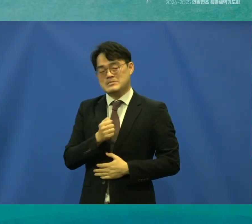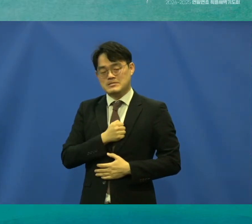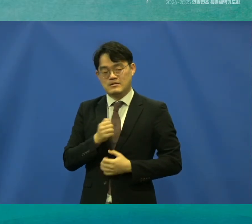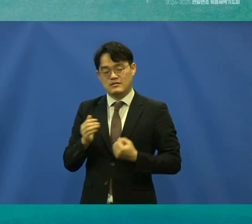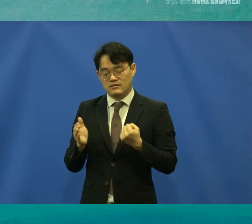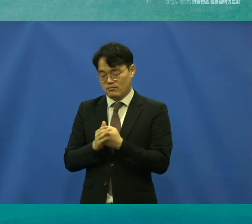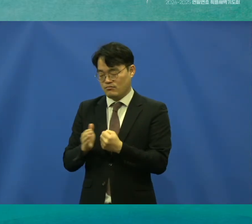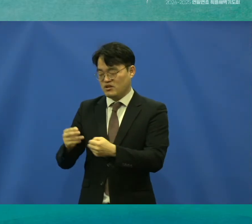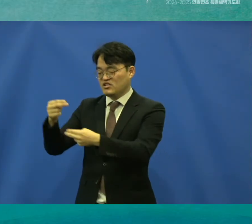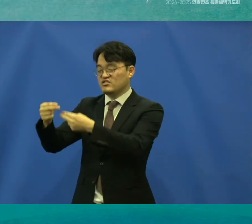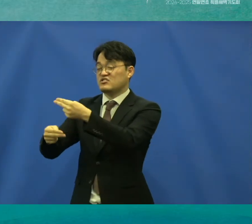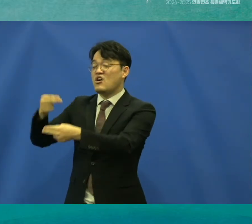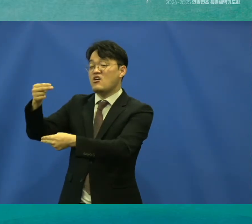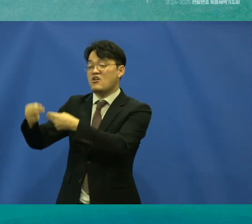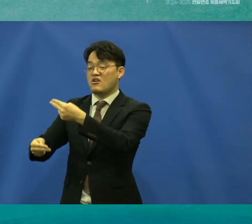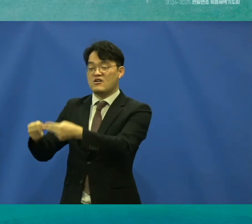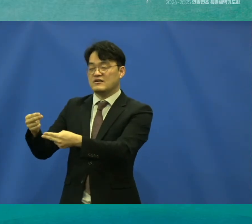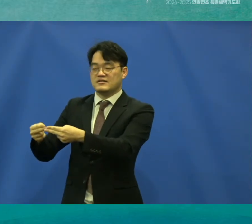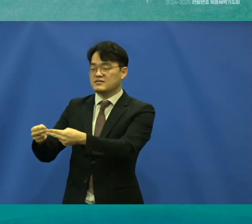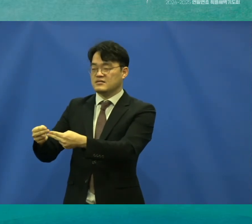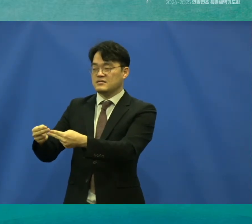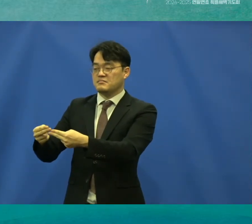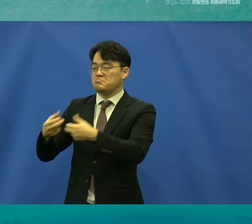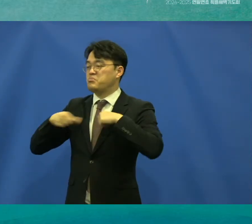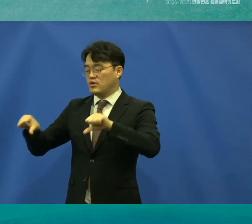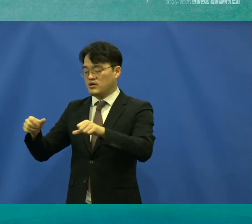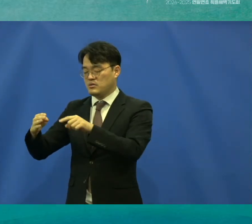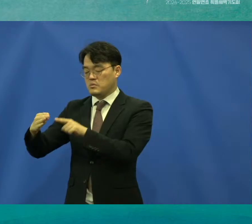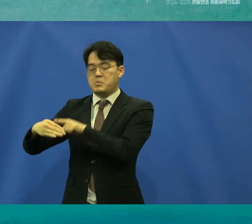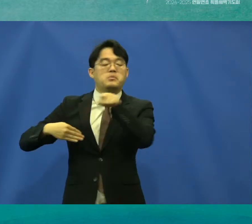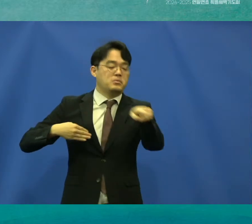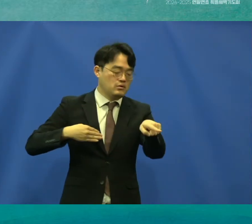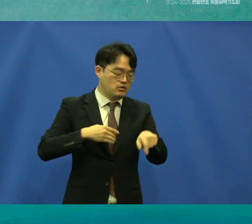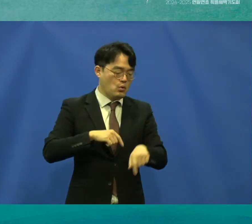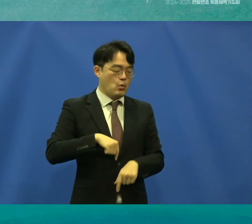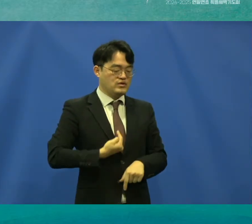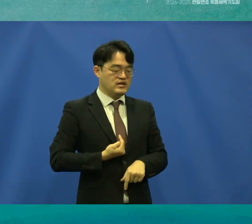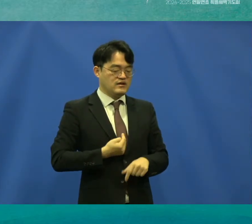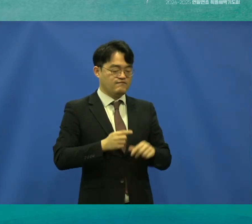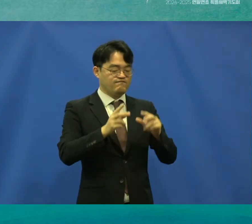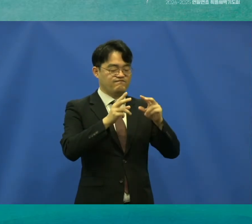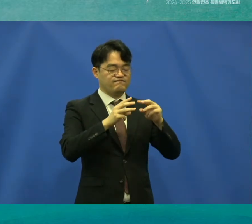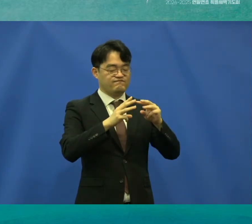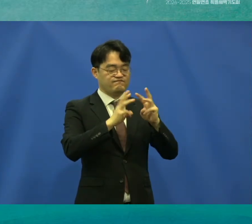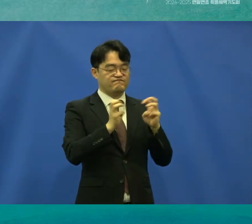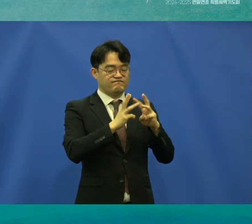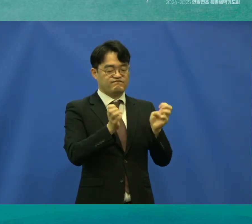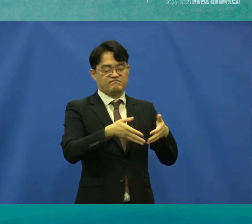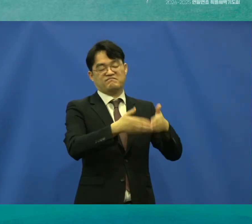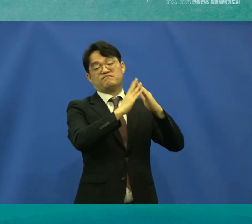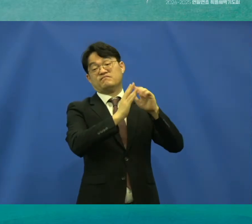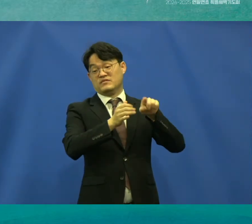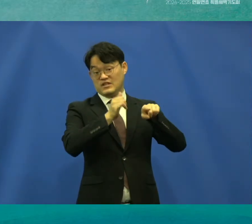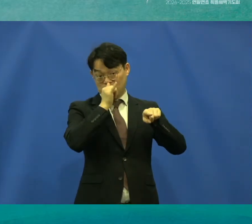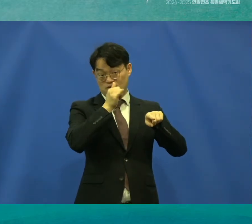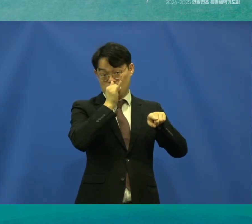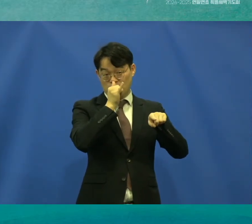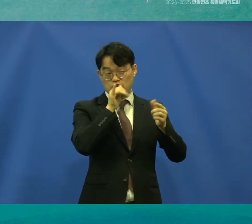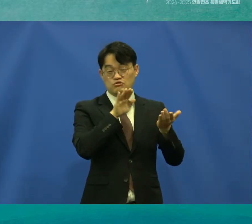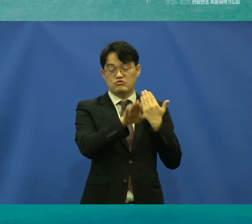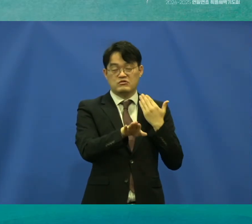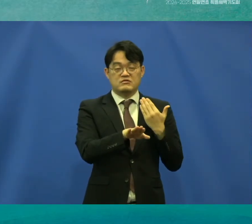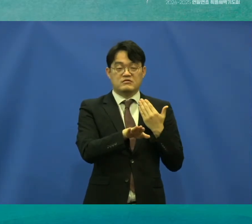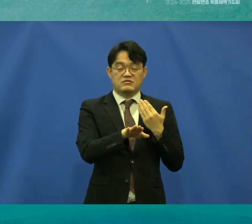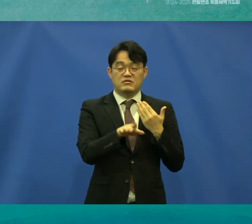지었습니다. 하나님이 요나를 위해 박넝쿨로 그늘을 만들어 주었습니다. 요나는 그